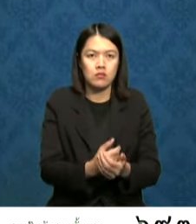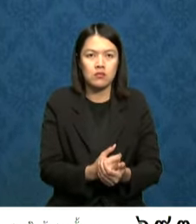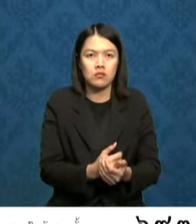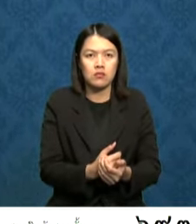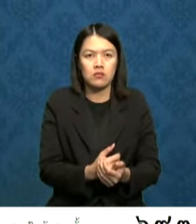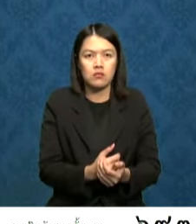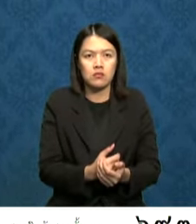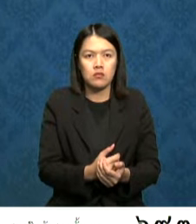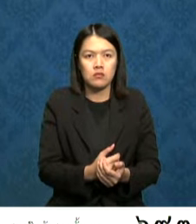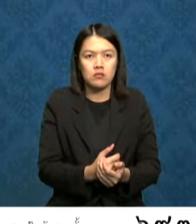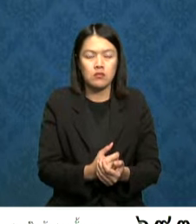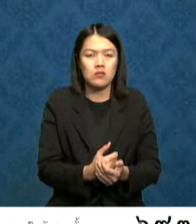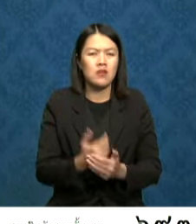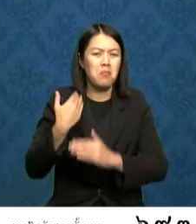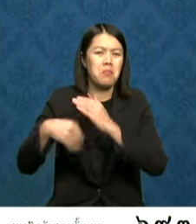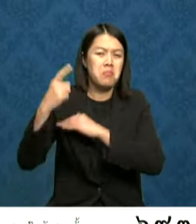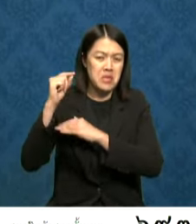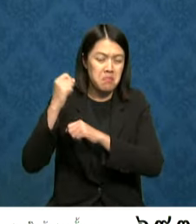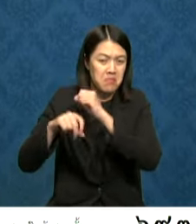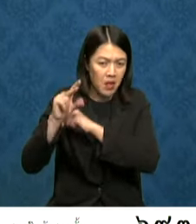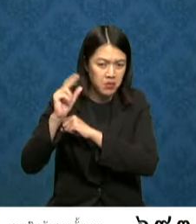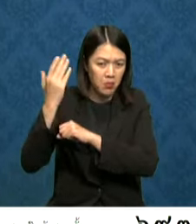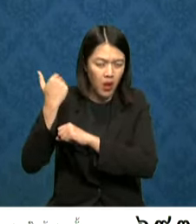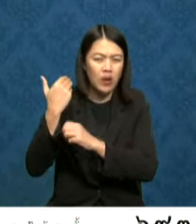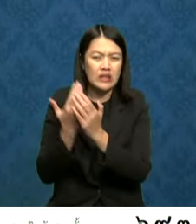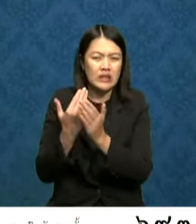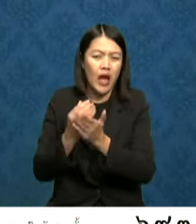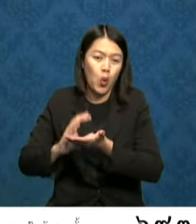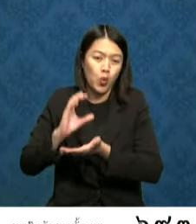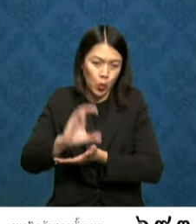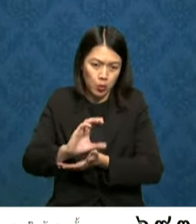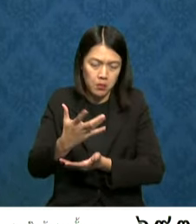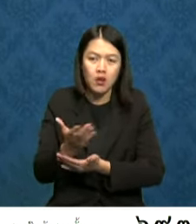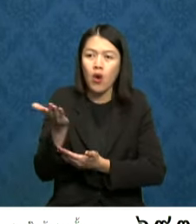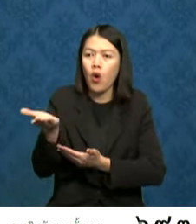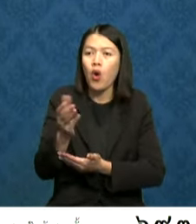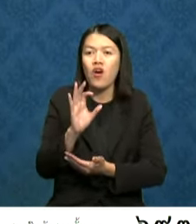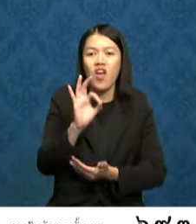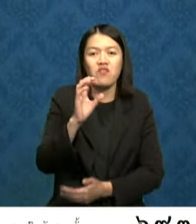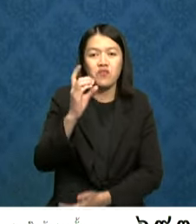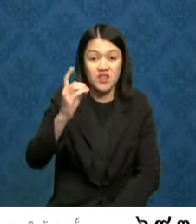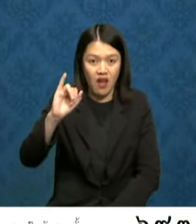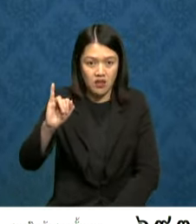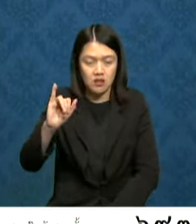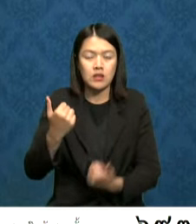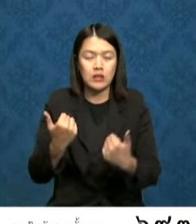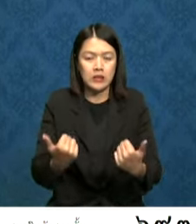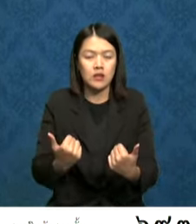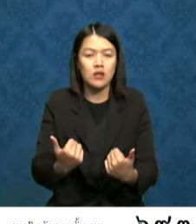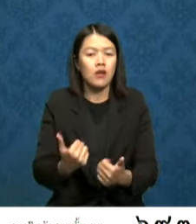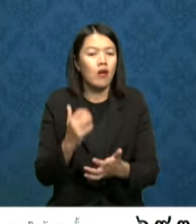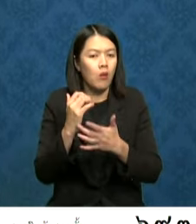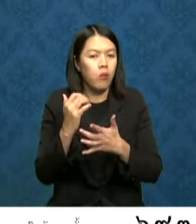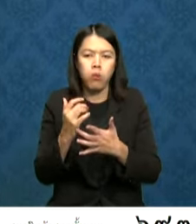เป็นไม่ได้เป็นในยุค 20-30ปีก่อนที่เราขาดแคลนเงินลงทุนแล้วก็ต้องพึ่ง fdiค่ะทุกวันนี้เราต้องการแต่